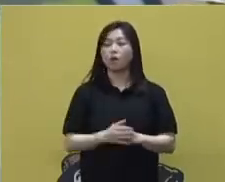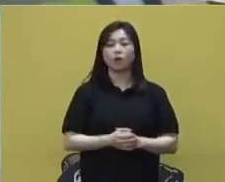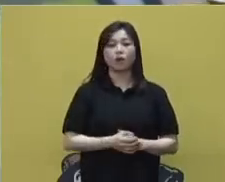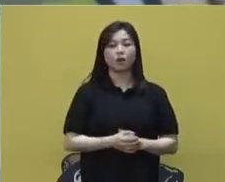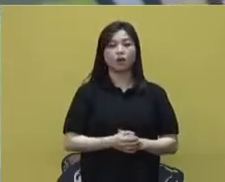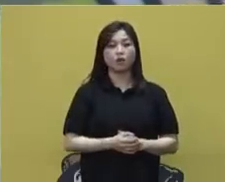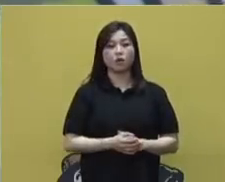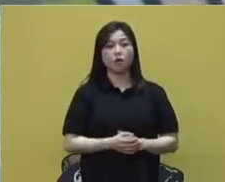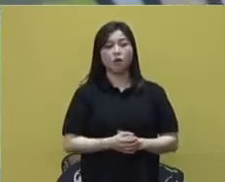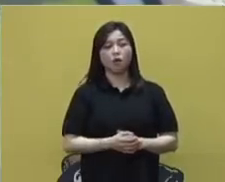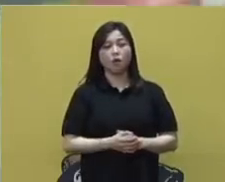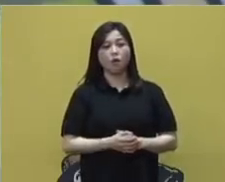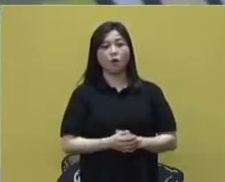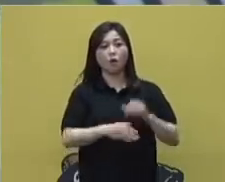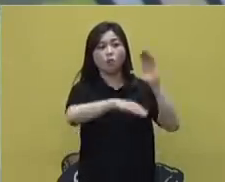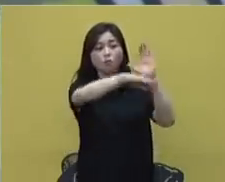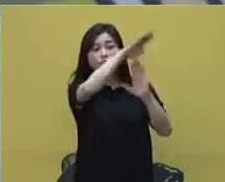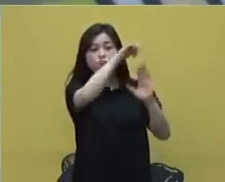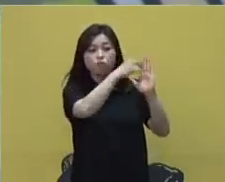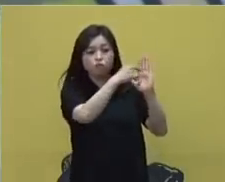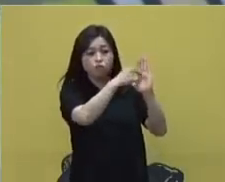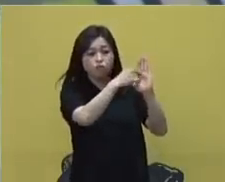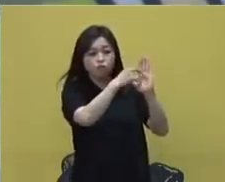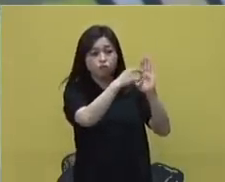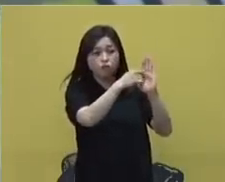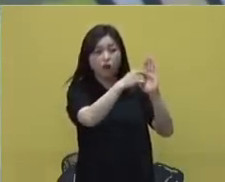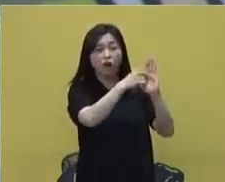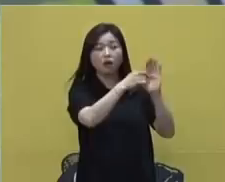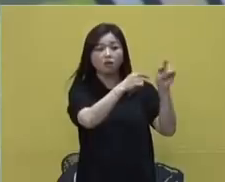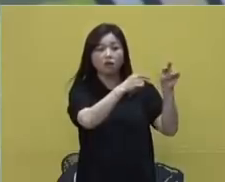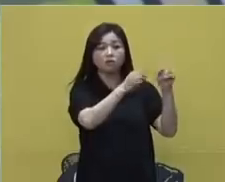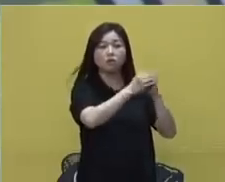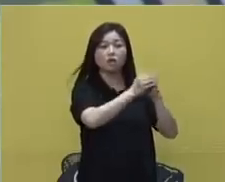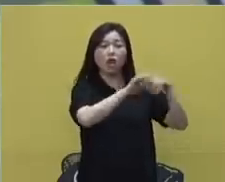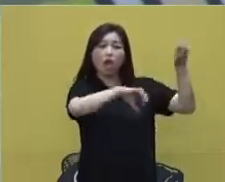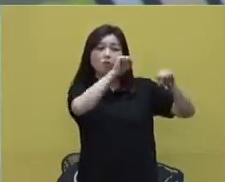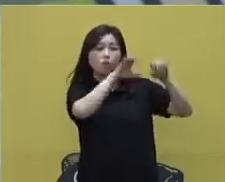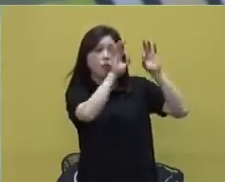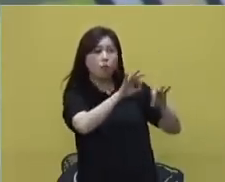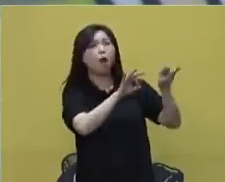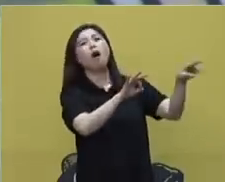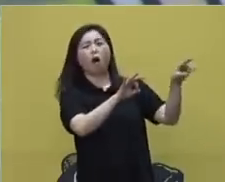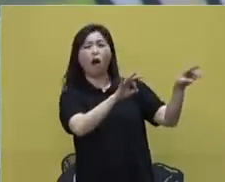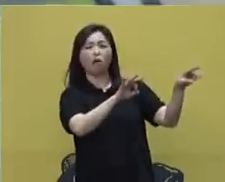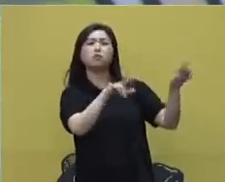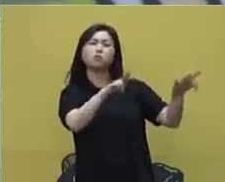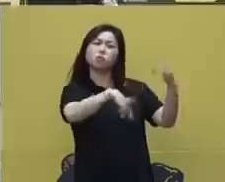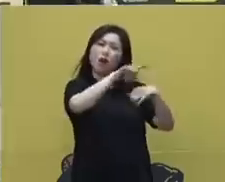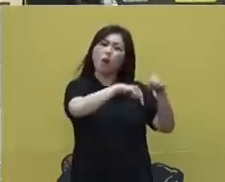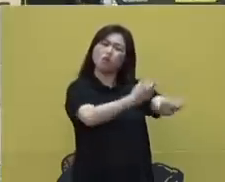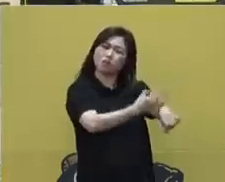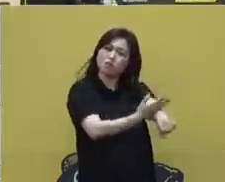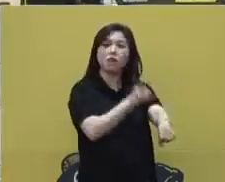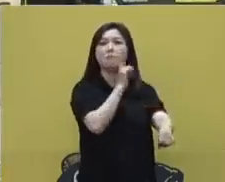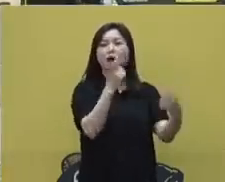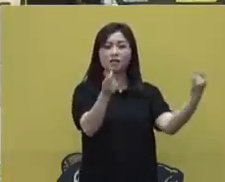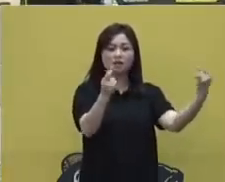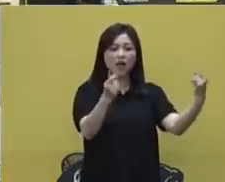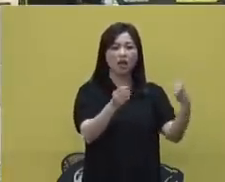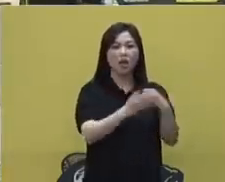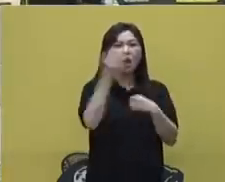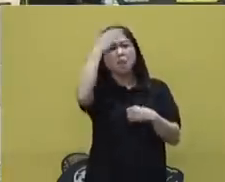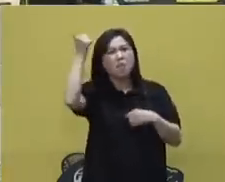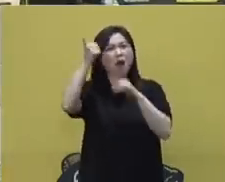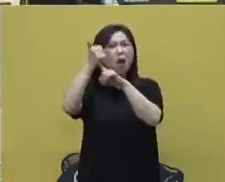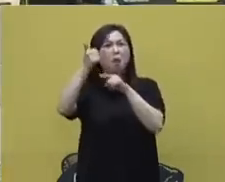뭐 북한 한걸 갖다가 도발로 보기보다는 표준적인 거다라고 예. 얘기했습니다. 일반적인 훈련이다 이렇게 얘기했는데 I don't think that's the truth I got